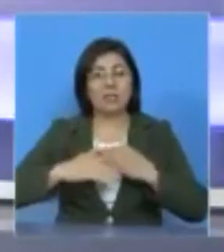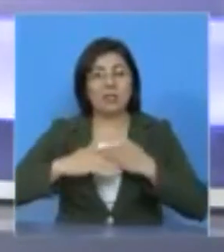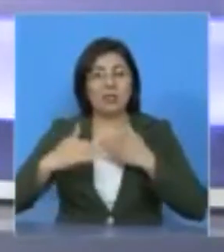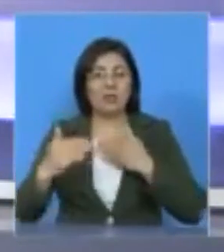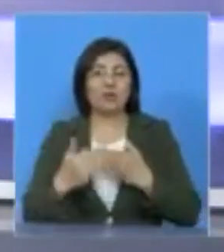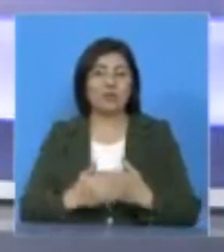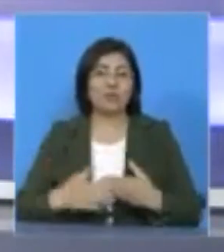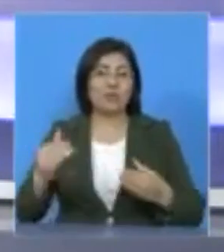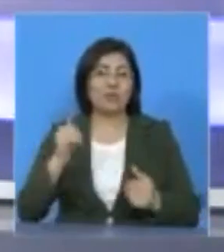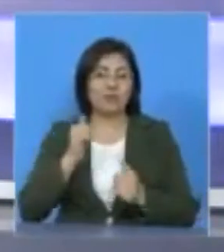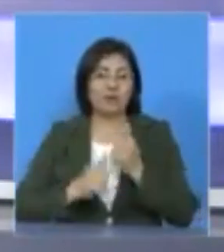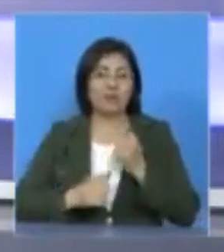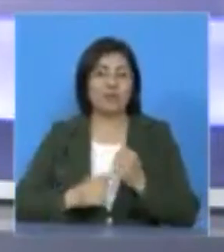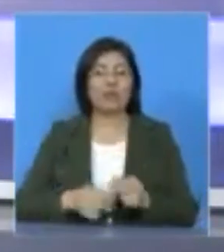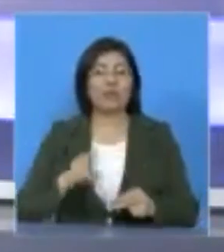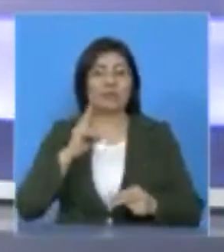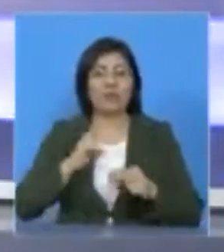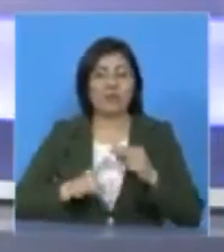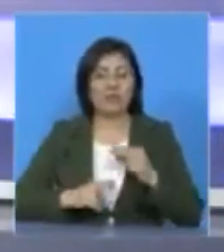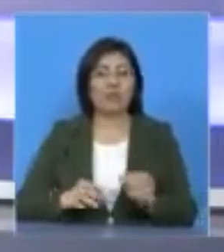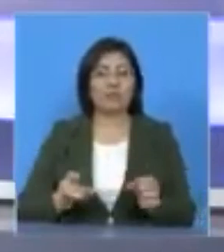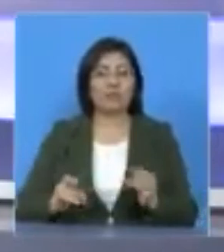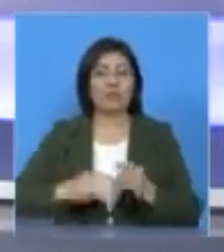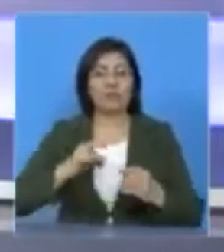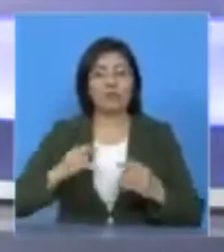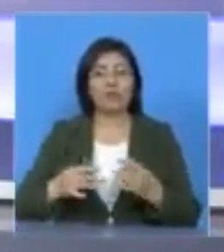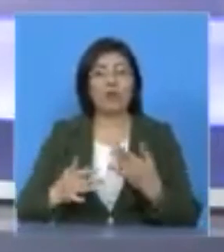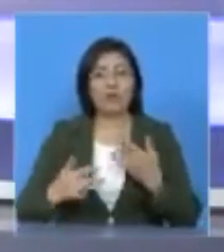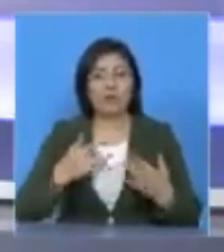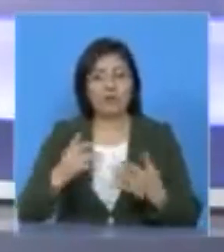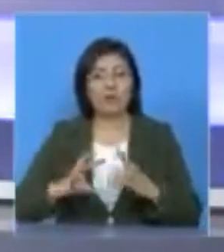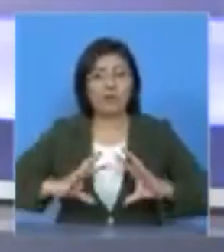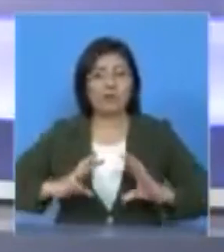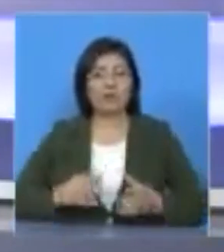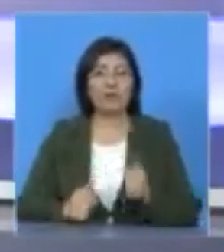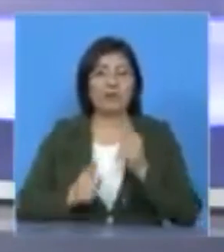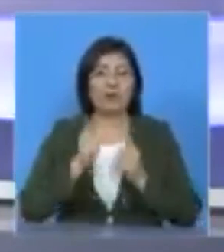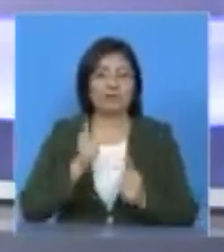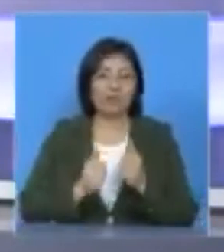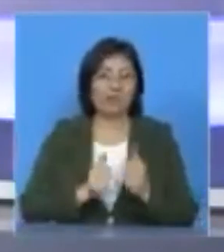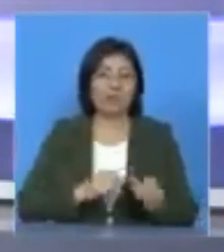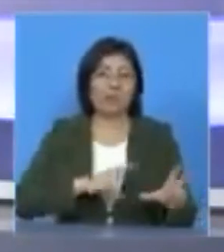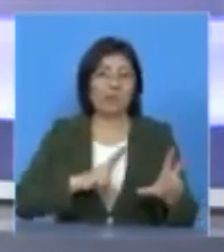вечером состоялся заключительный гала-концерт международного фестиваля